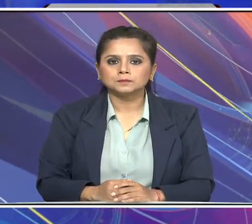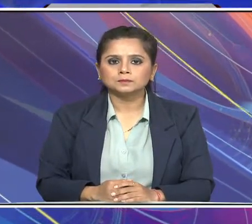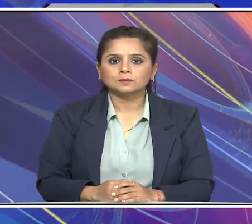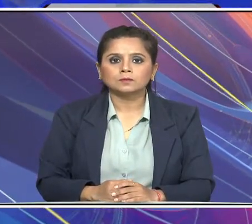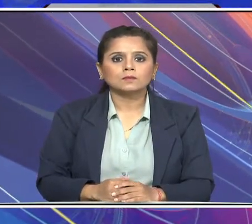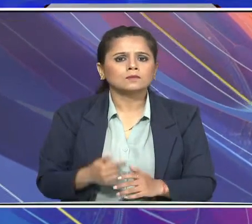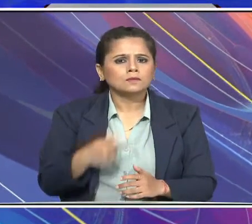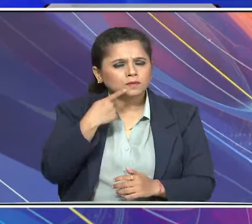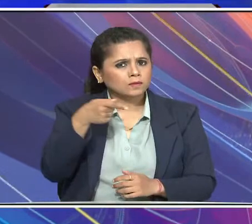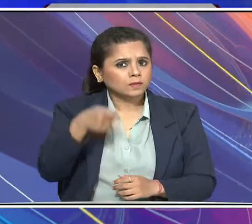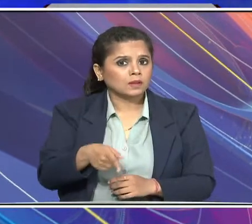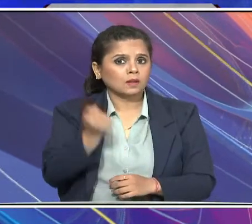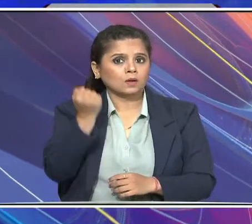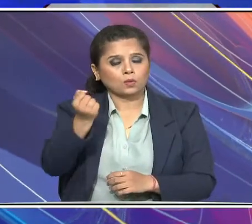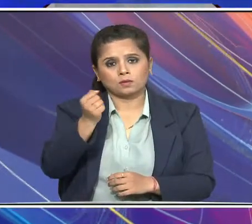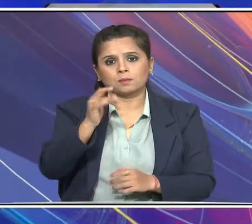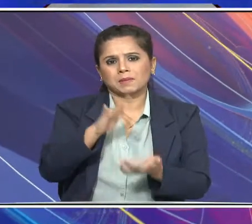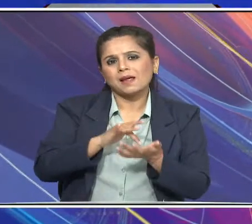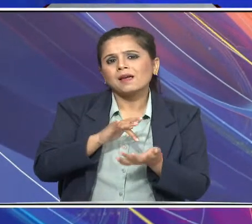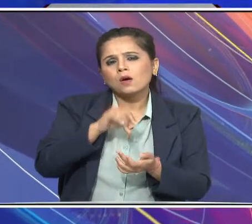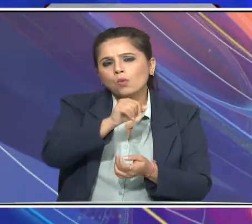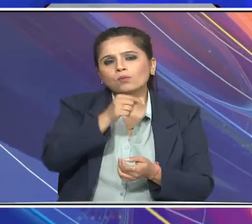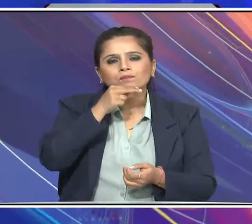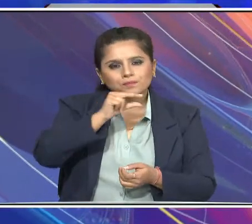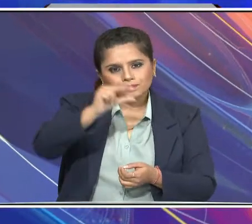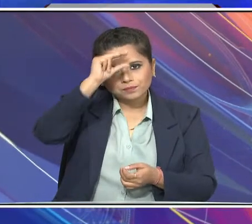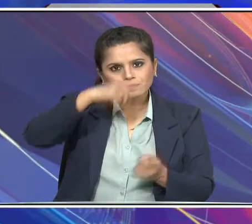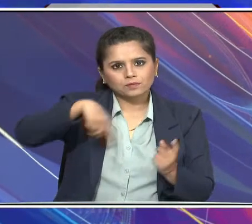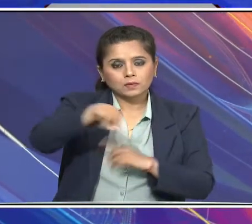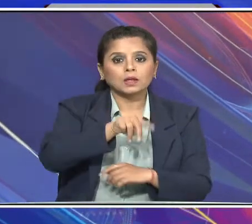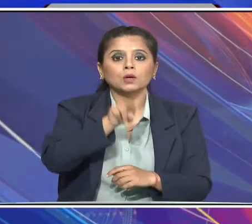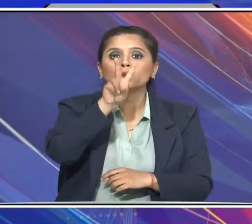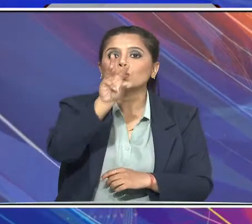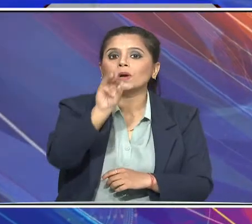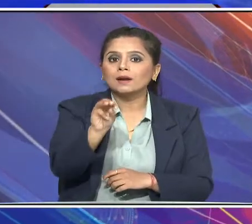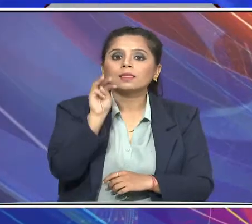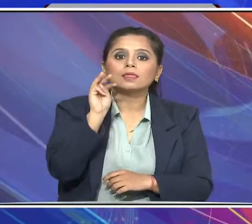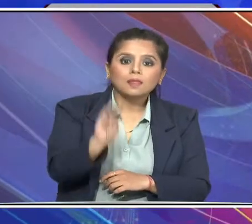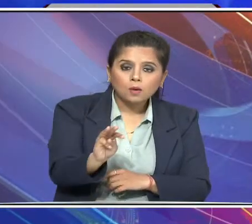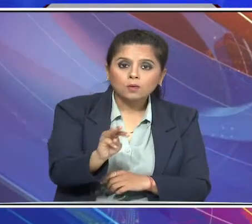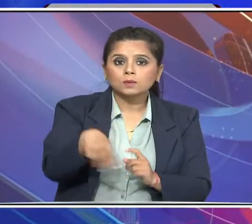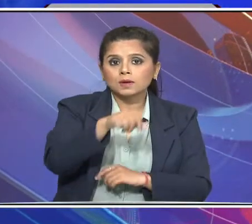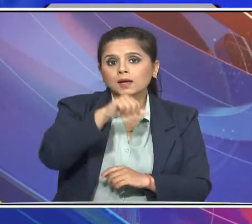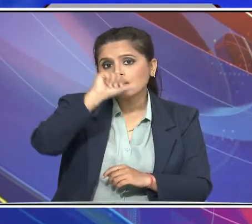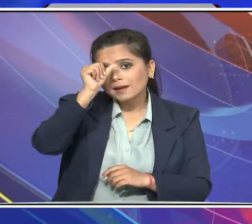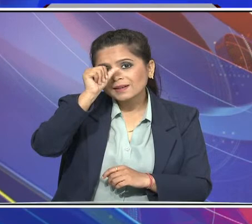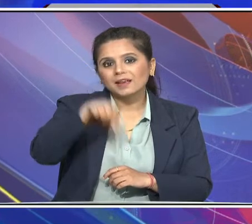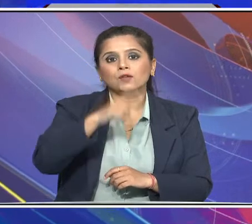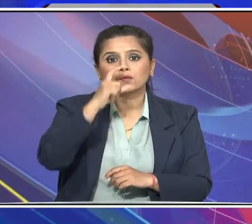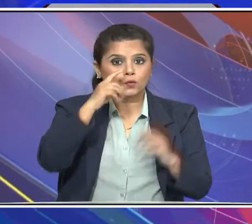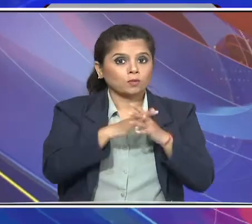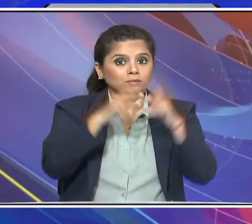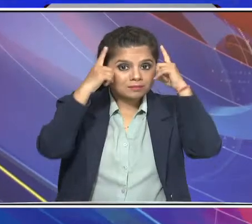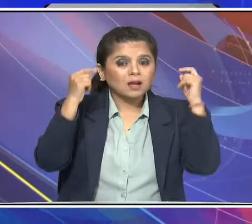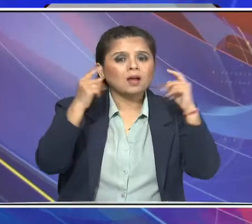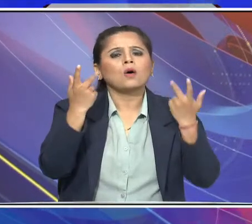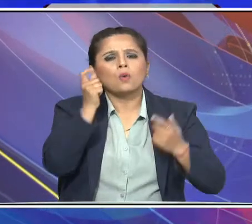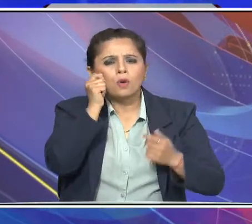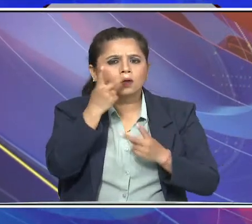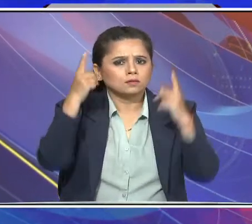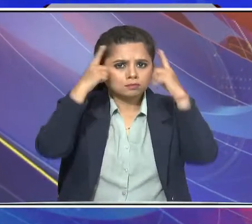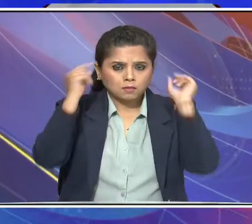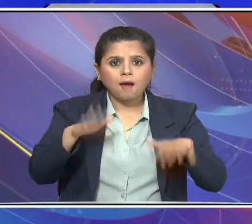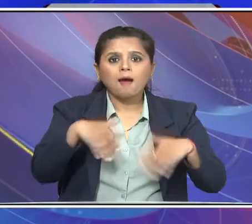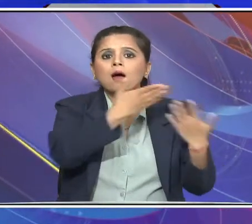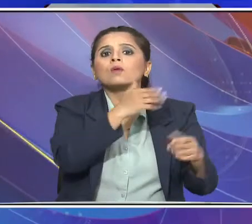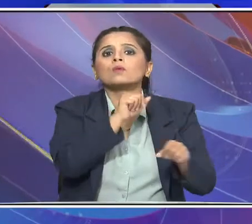दोस्तों गल्फ में आज 20000 इंडियन नर्स है और दुनिया